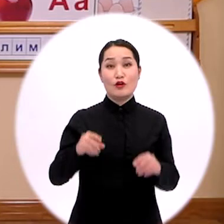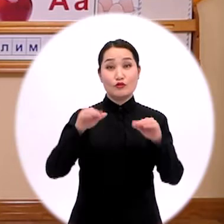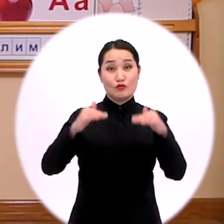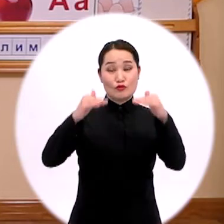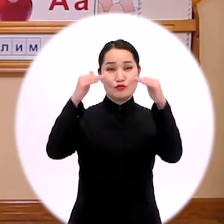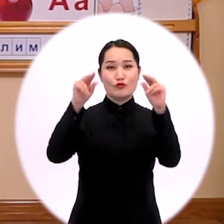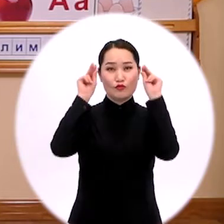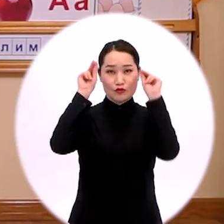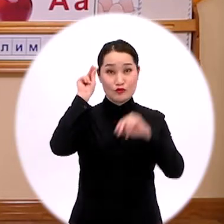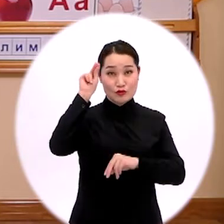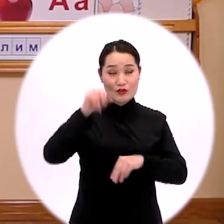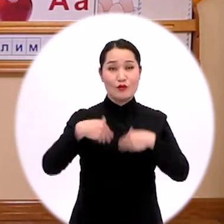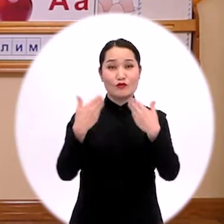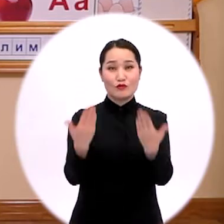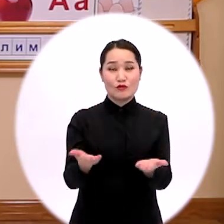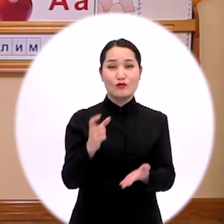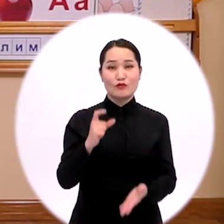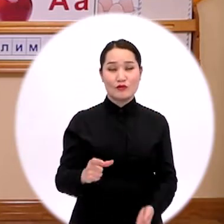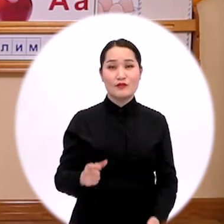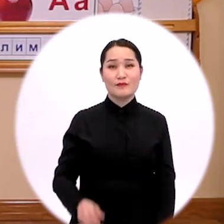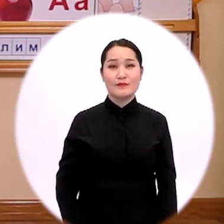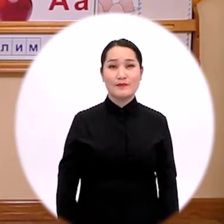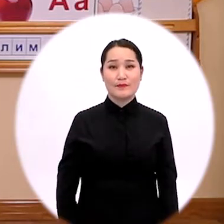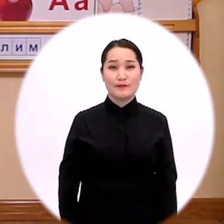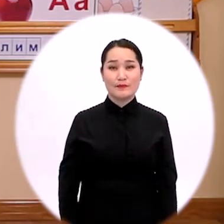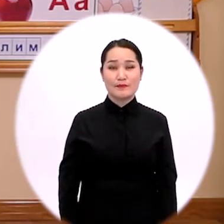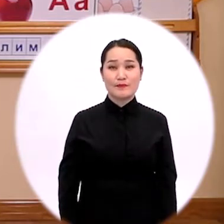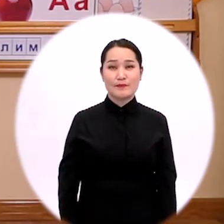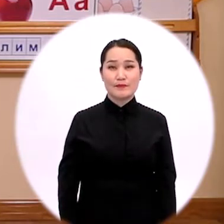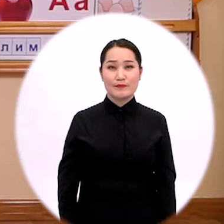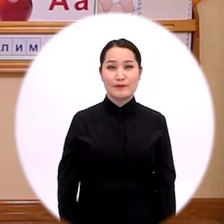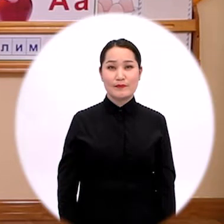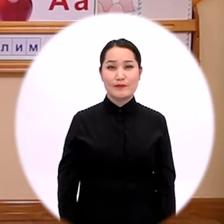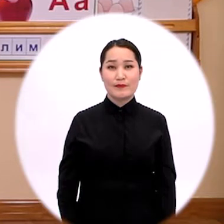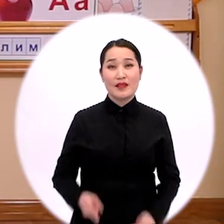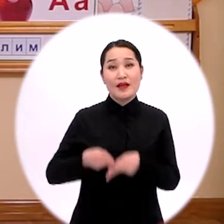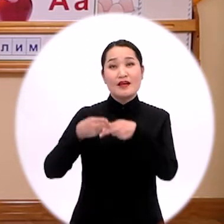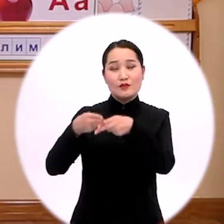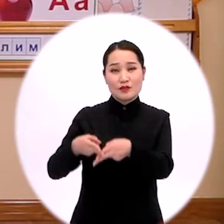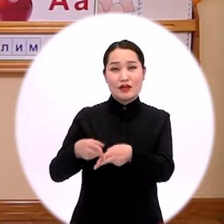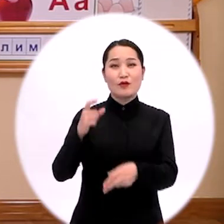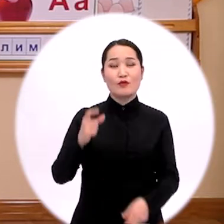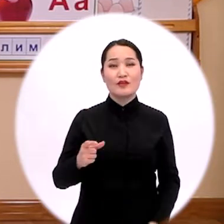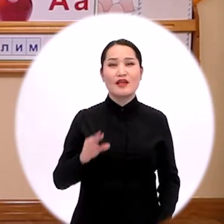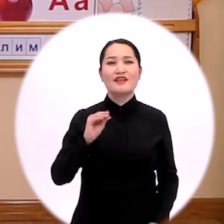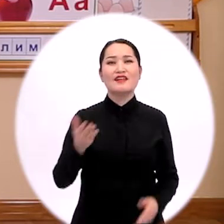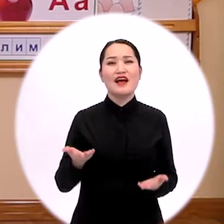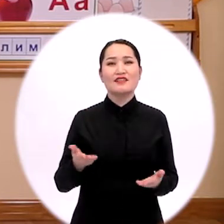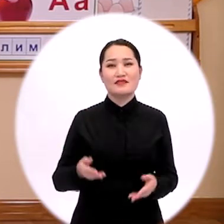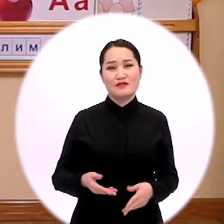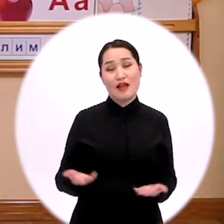хүмүүжүүлдэг ачтай тустай хүнийг хэлдэг. Тэгвэл энэ ачтай тустай хүнийг бид яах ёстой